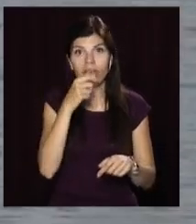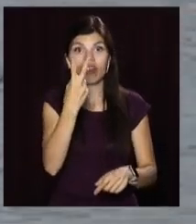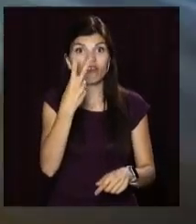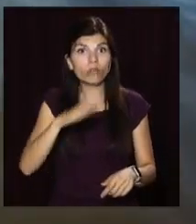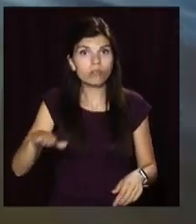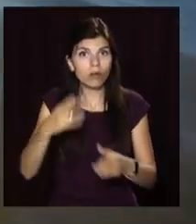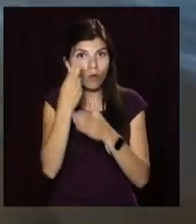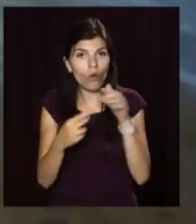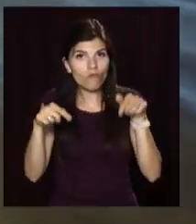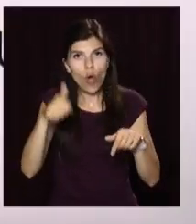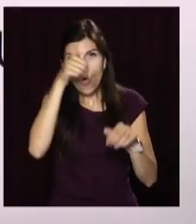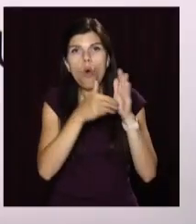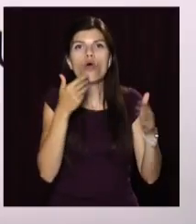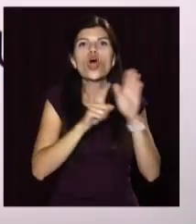діти.